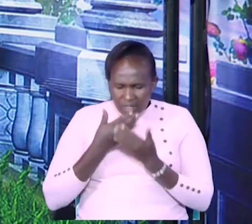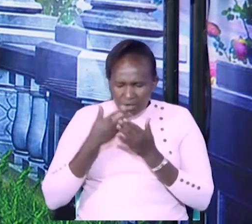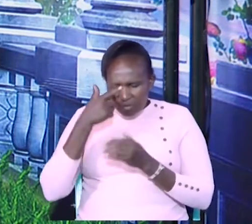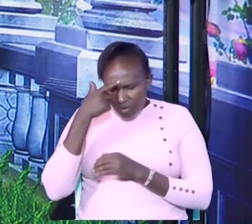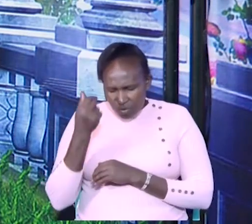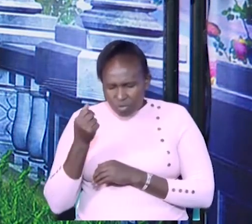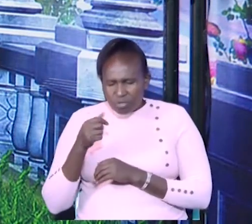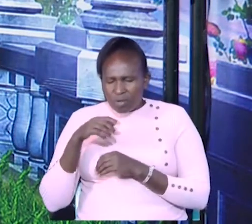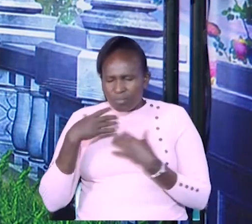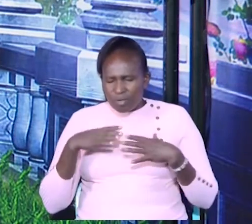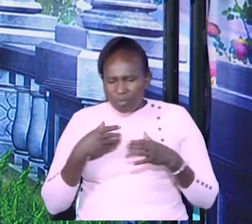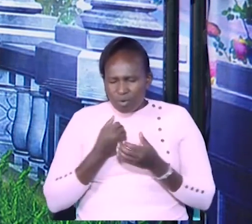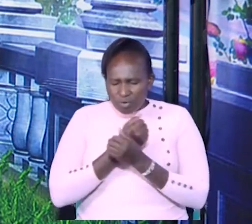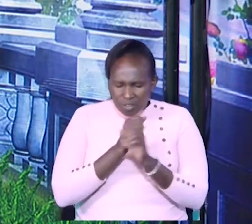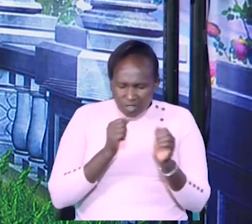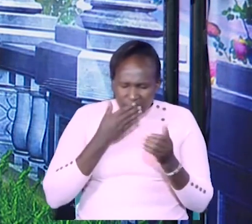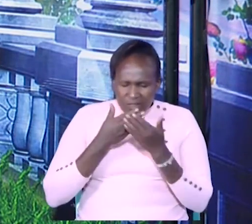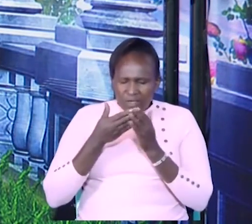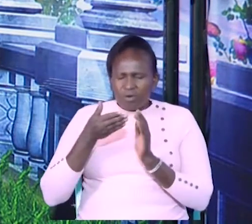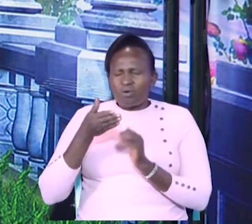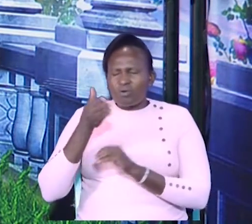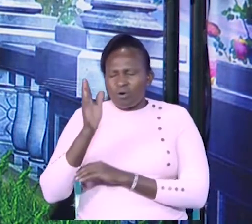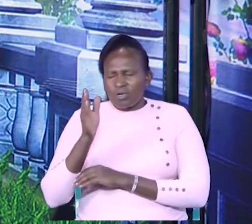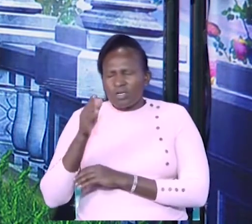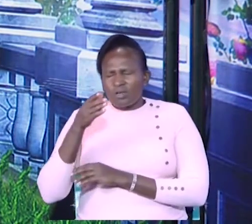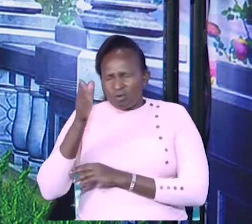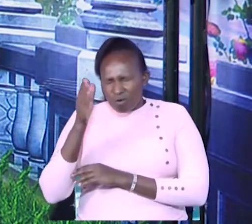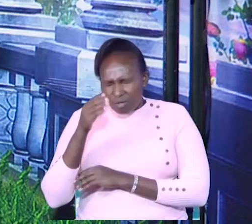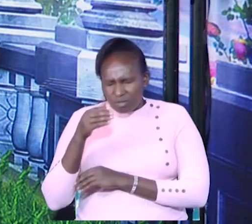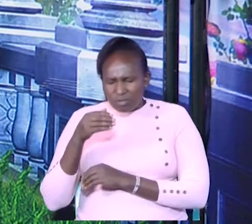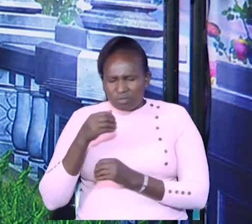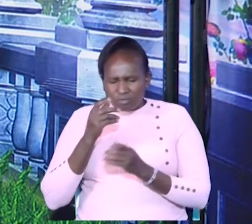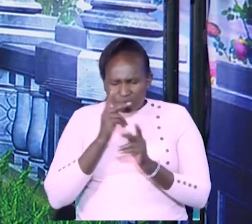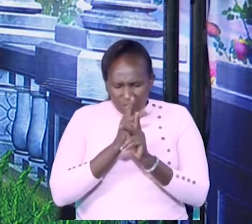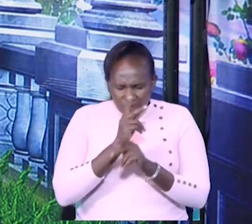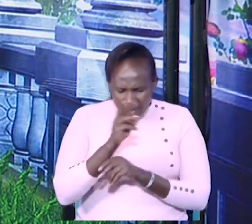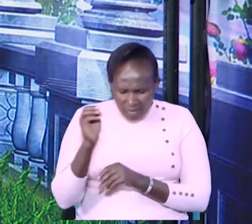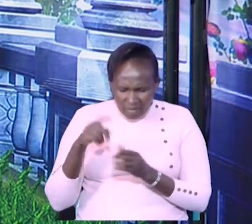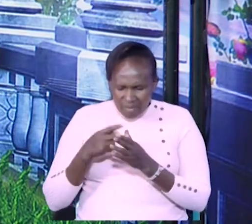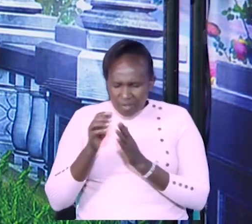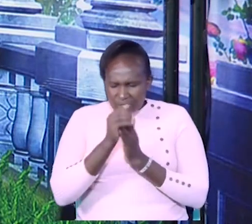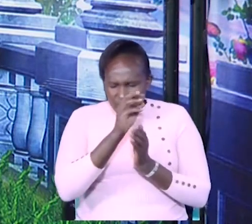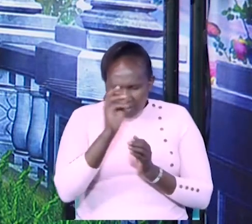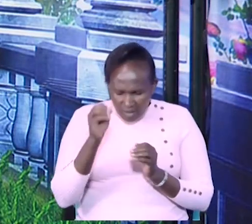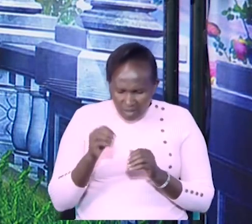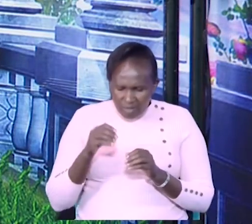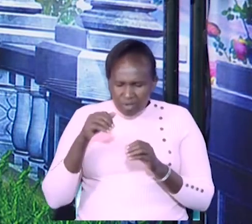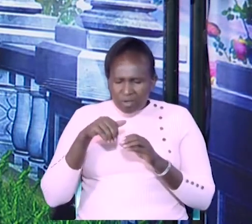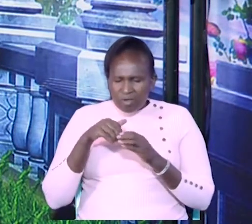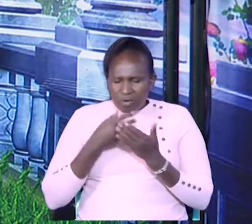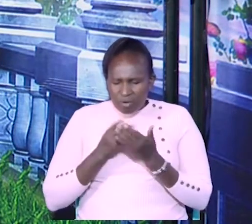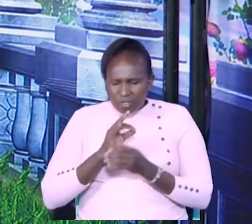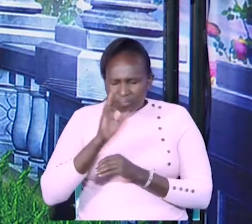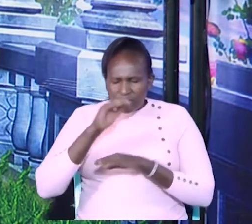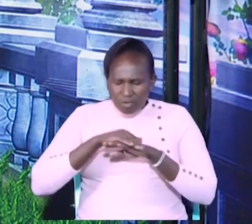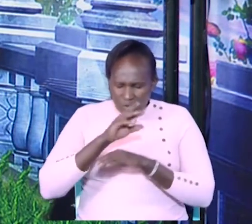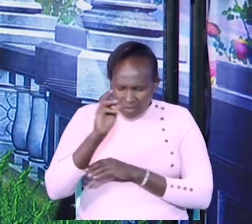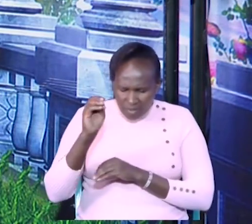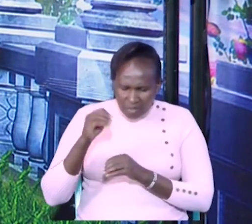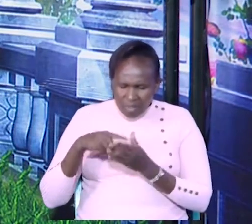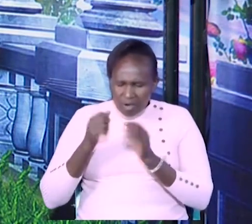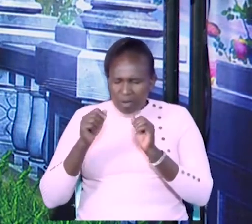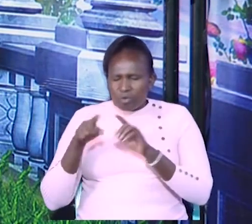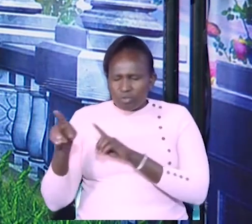kwa sababu ya wale umeokoa. Mungu wetu na Baba yetu, ninaomba ya kwamba uadumishe na uongoze na Roho wako Mtakatifu uwe juu yao, ili